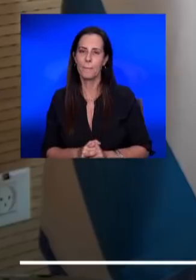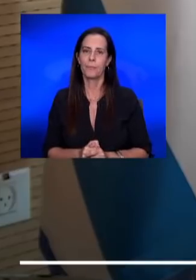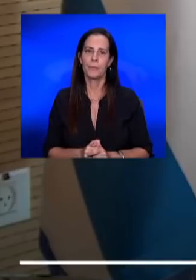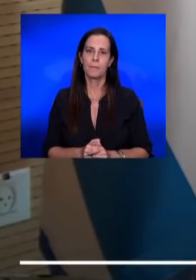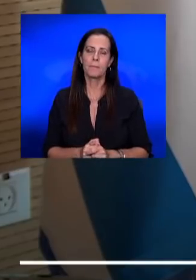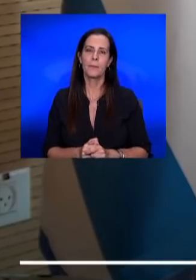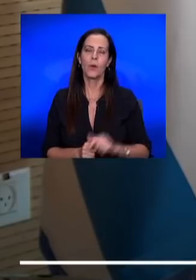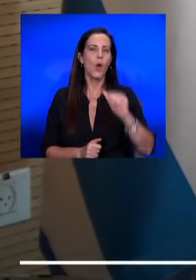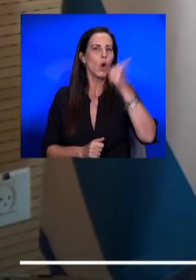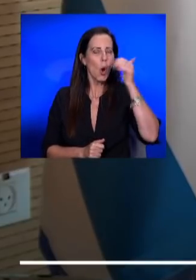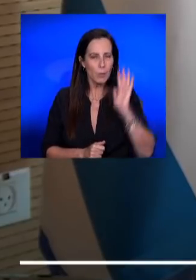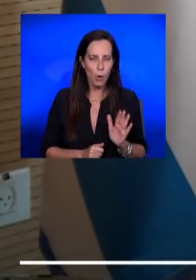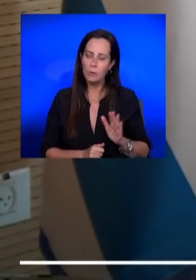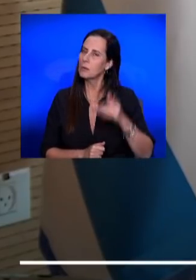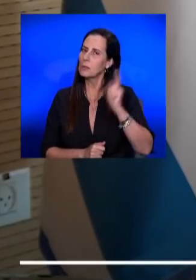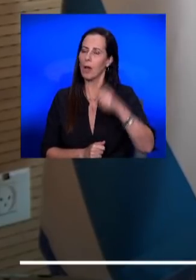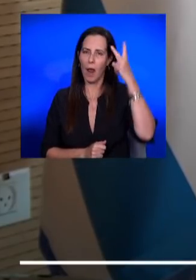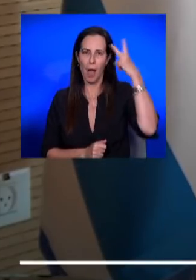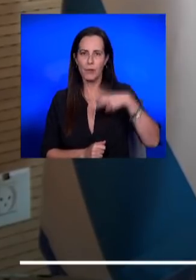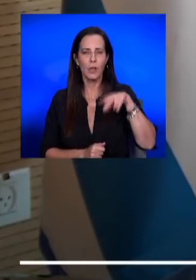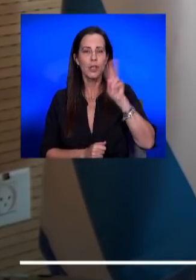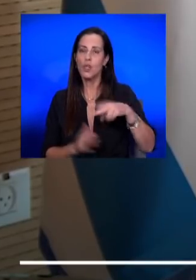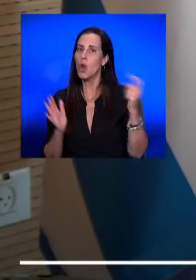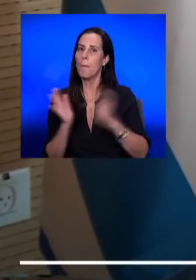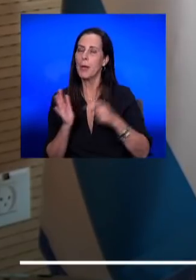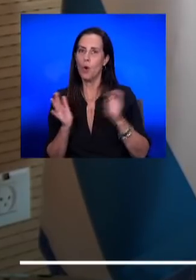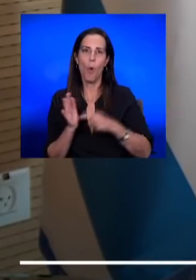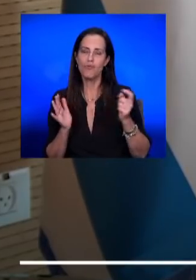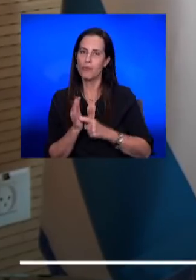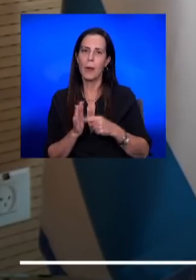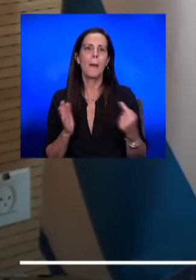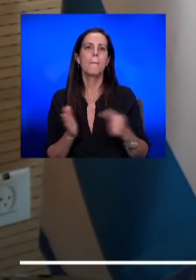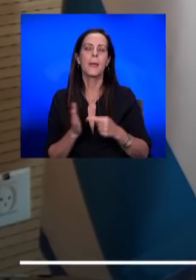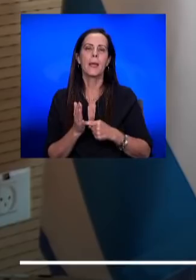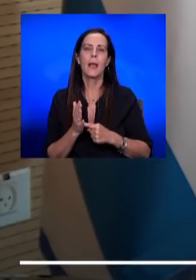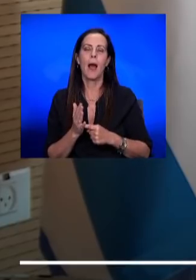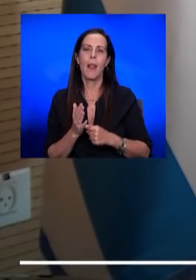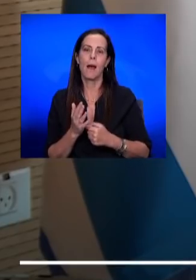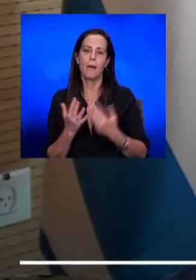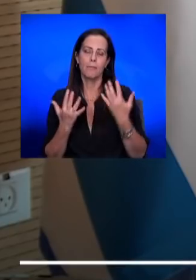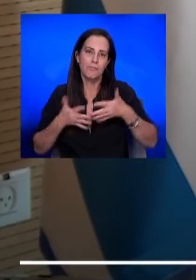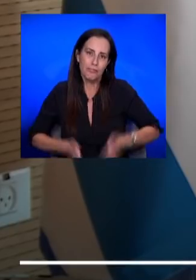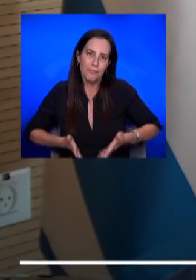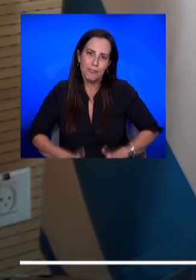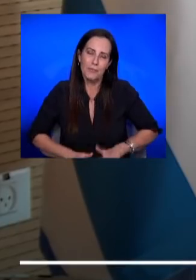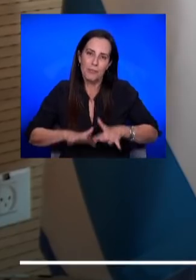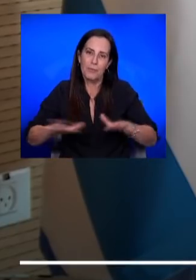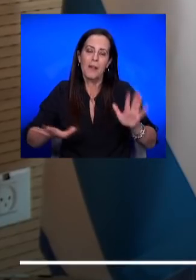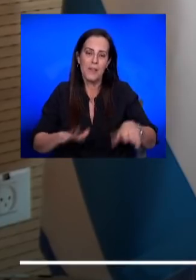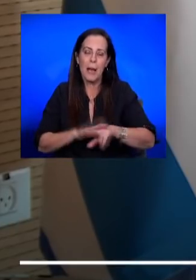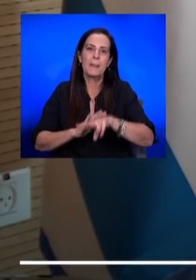ליאל, קודם כל צריך להבין, יש פה ביקוש ער בין היתר בגלל הדמוגרפיה. ומצד אחד, ומצד